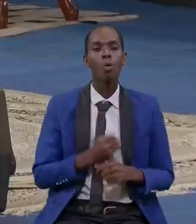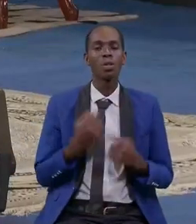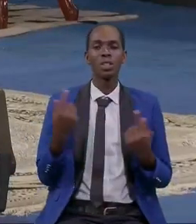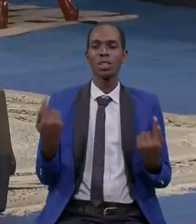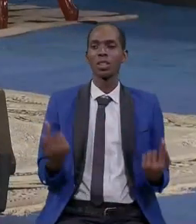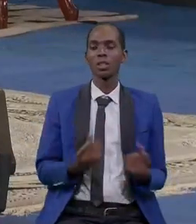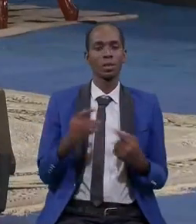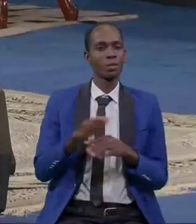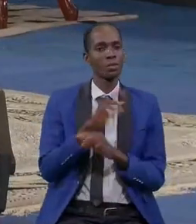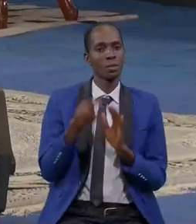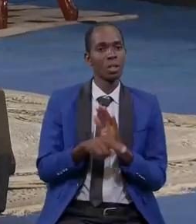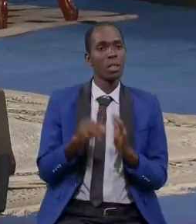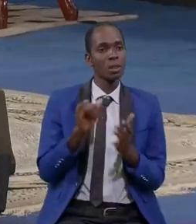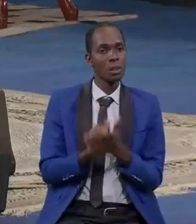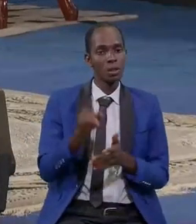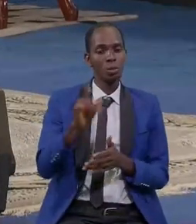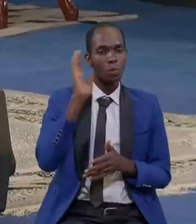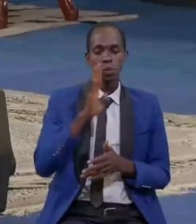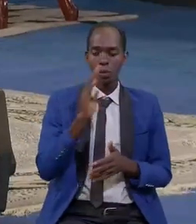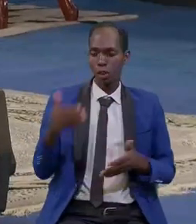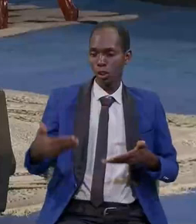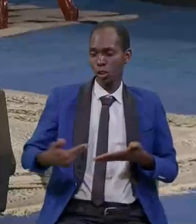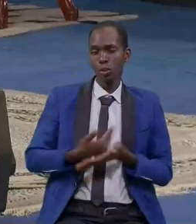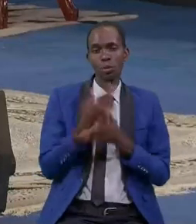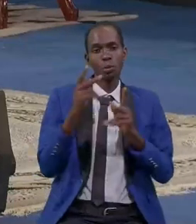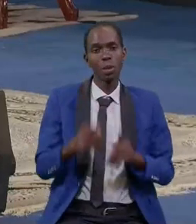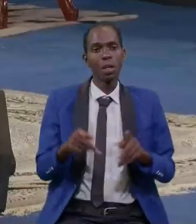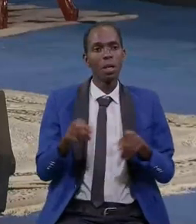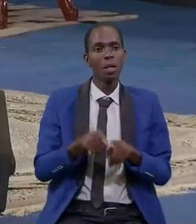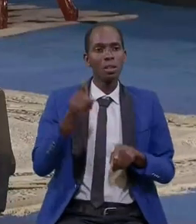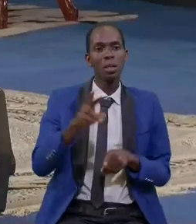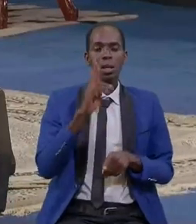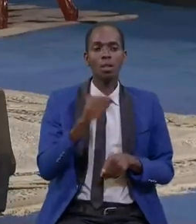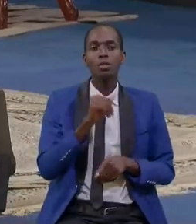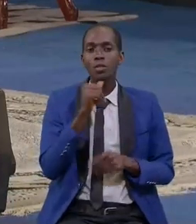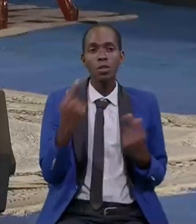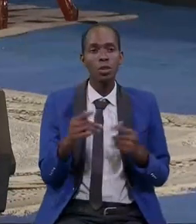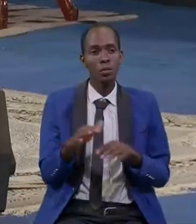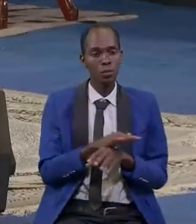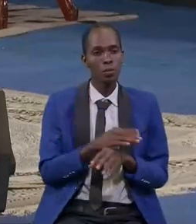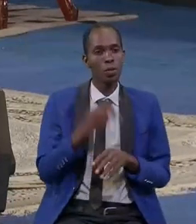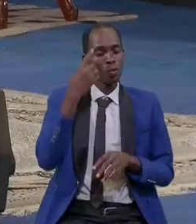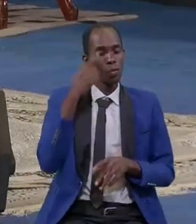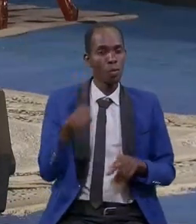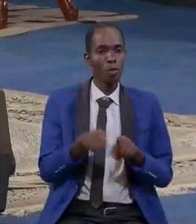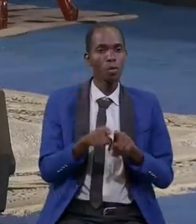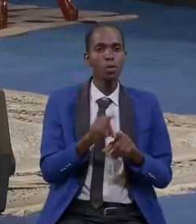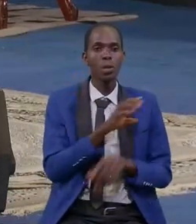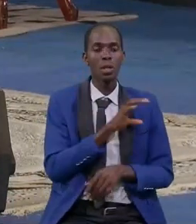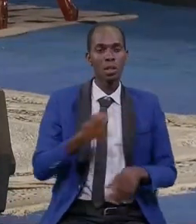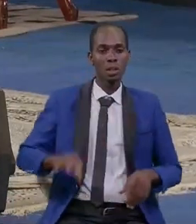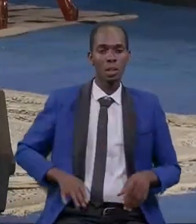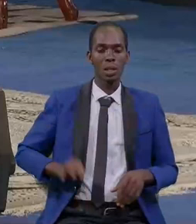vous soyez une pâte nouvelle, puisque vous êtes sans levain, car Christ, notre